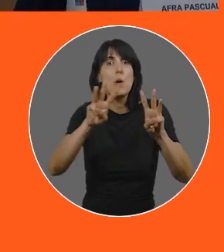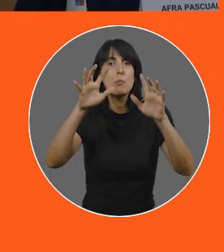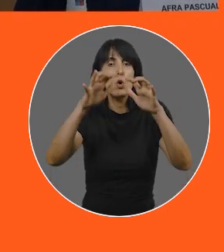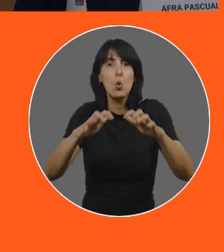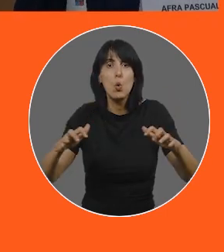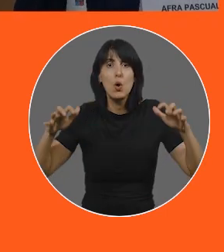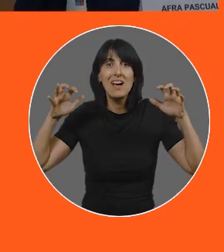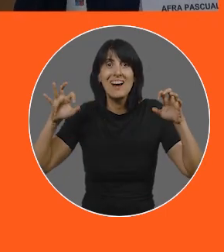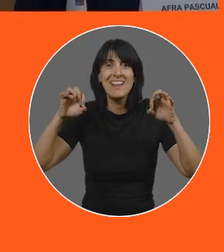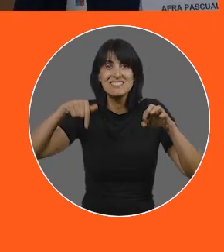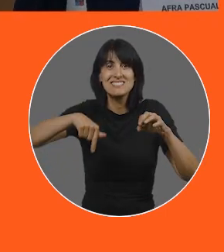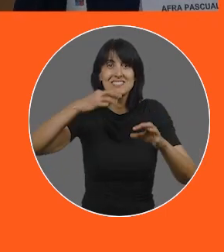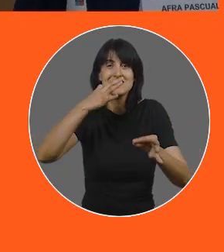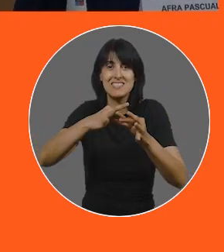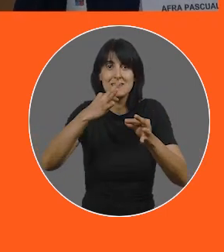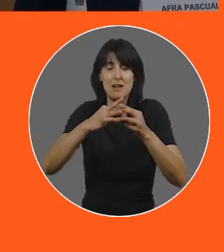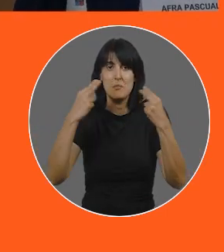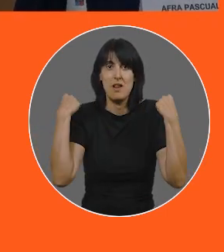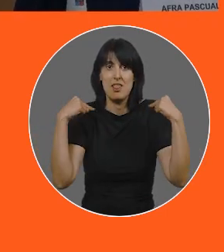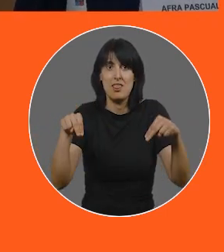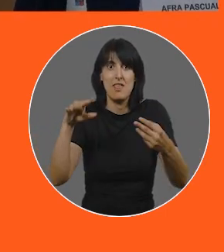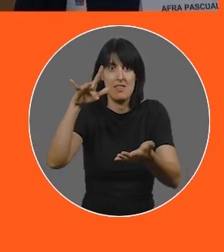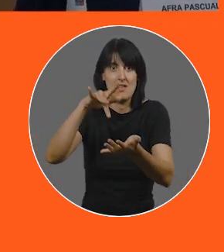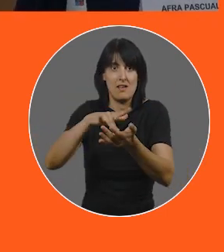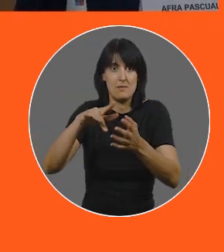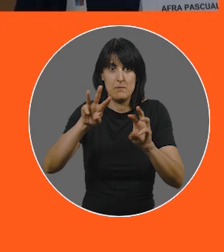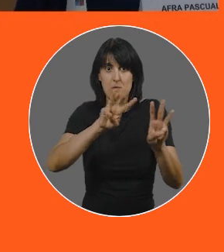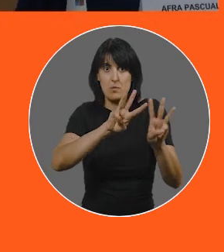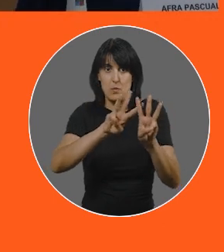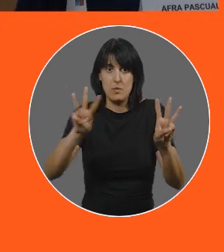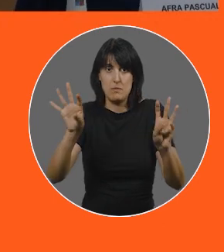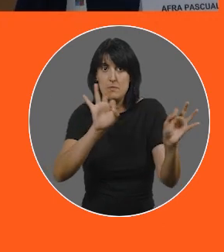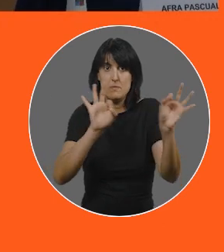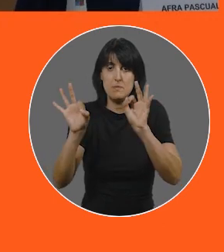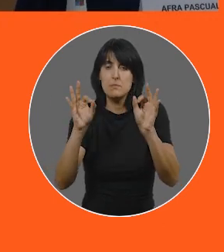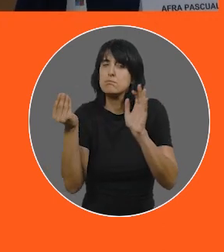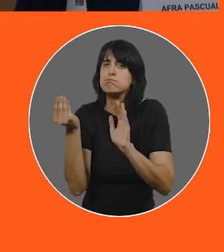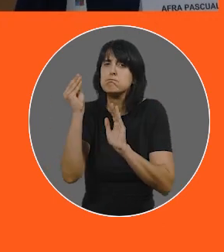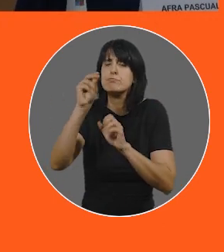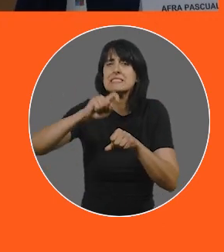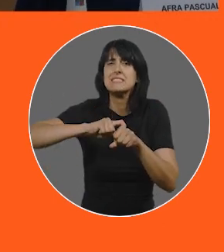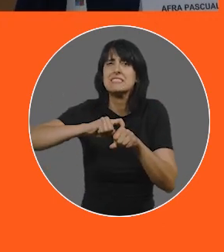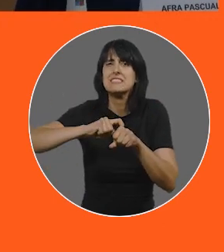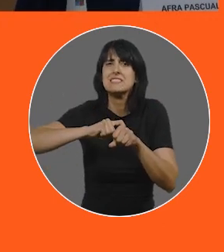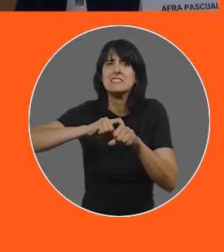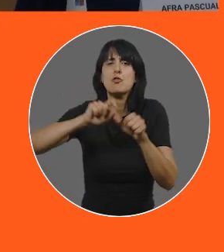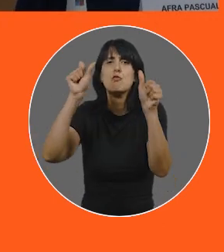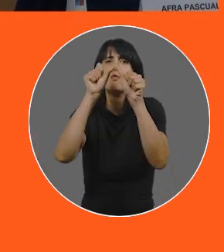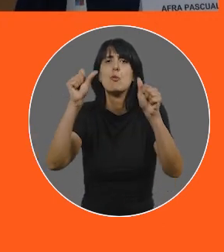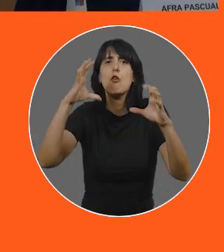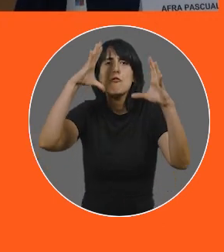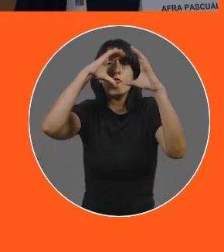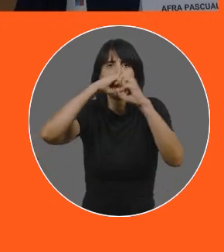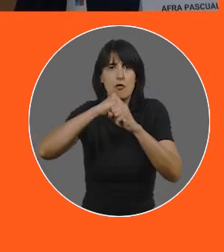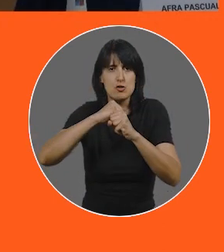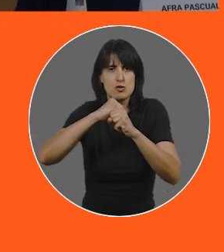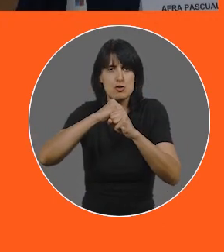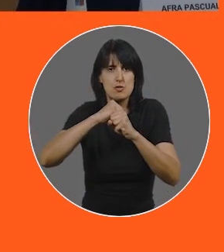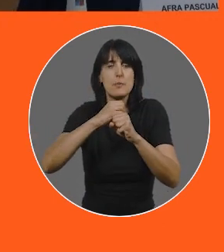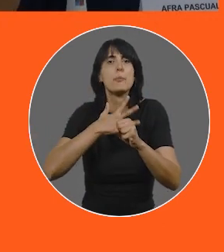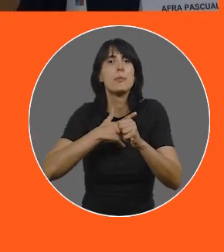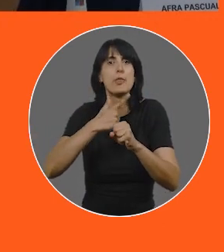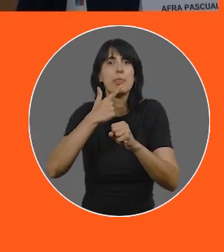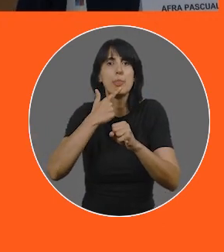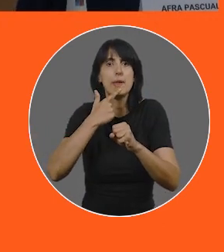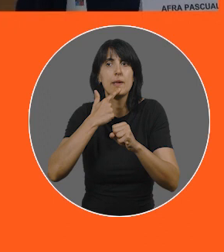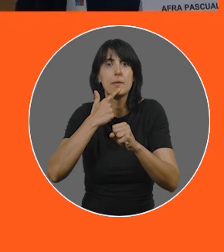Congrés d'Interacció que es celebrarà aquest setembre a Lleida, però vam incorporar una característica que era el mode fosc. D'aquesta